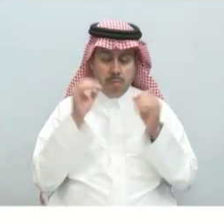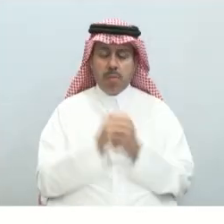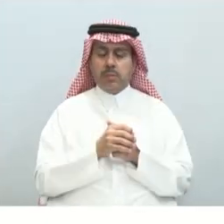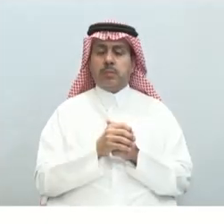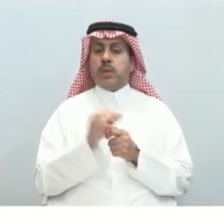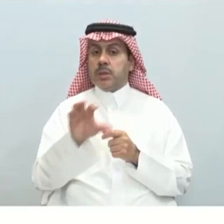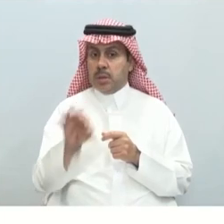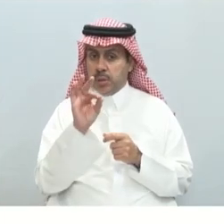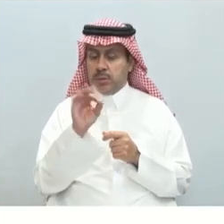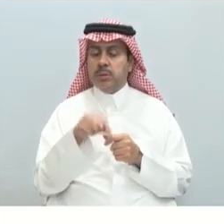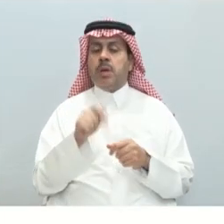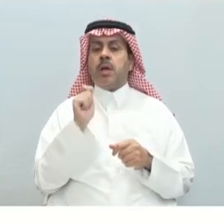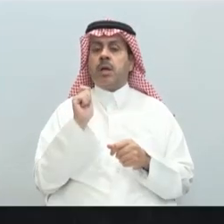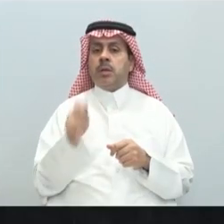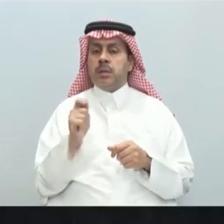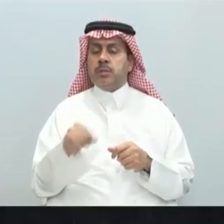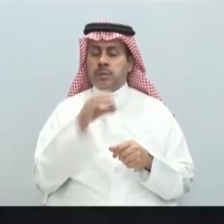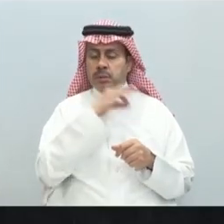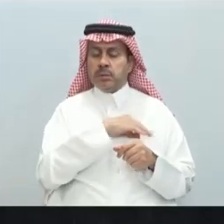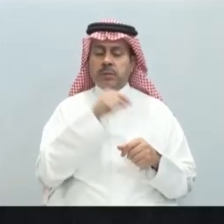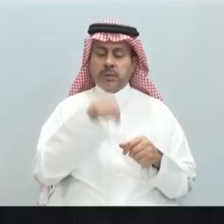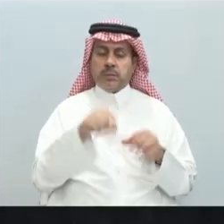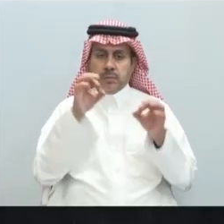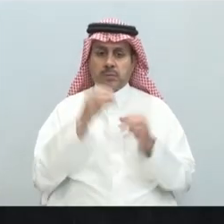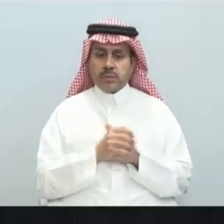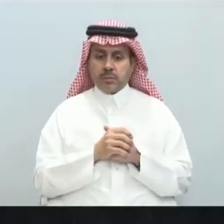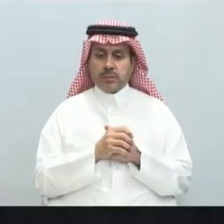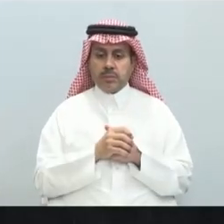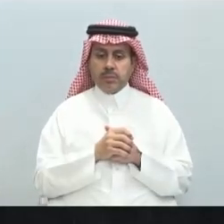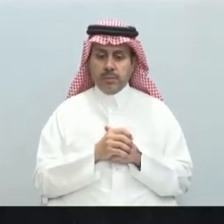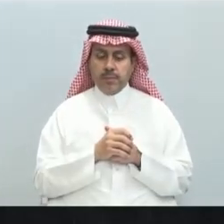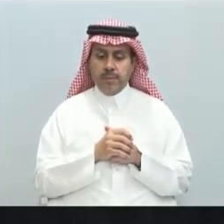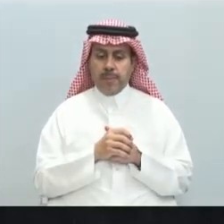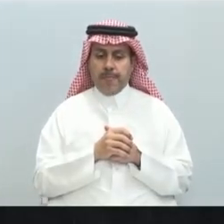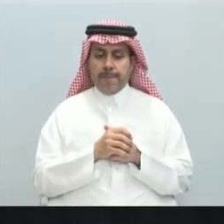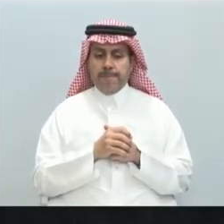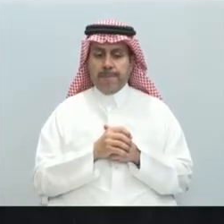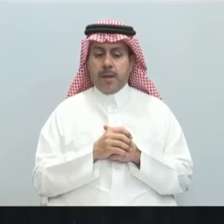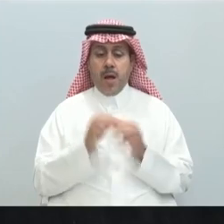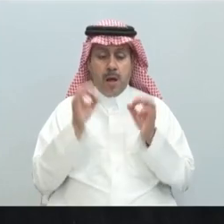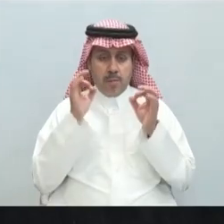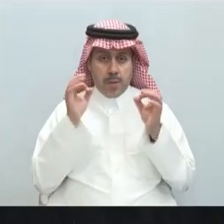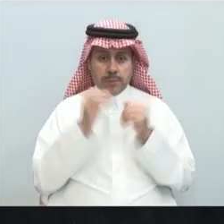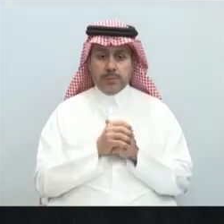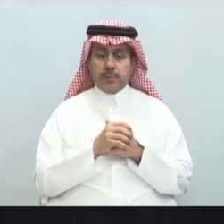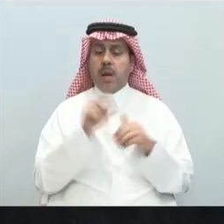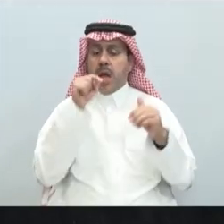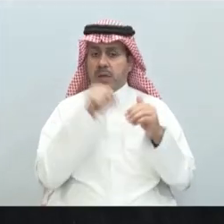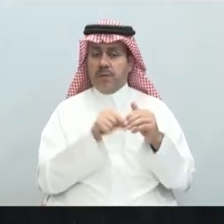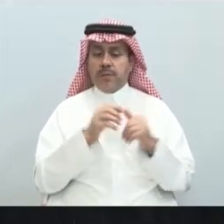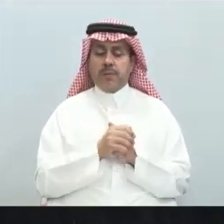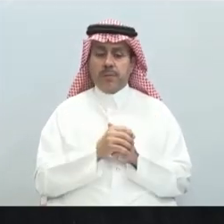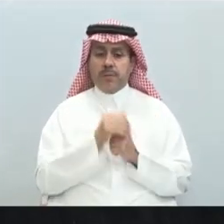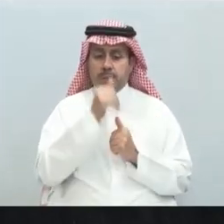وهو استخراج واستنباط الفوائد والاحكام من الايات الكريمات هذه ابرز واهم الاهداف